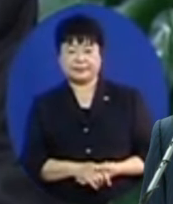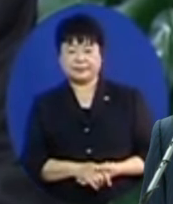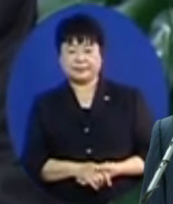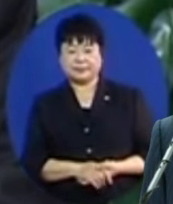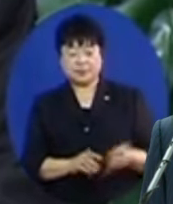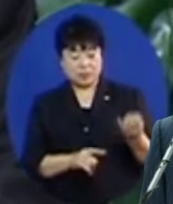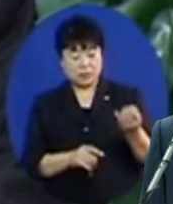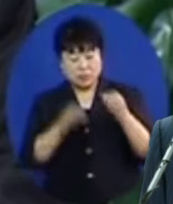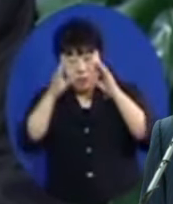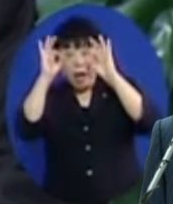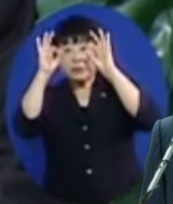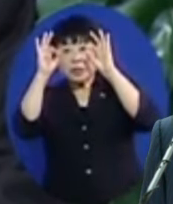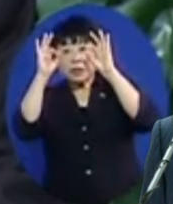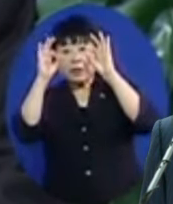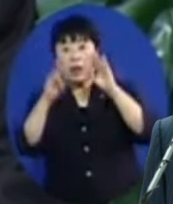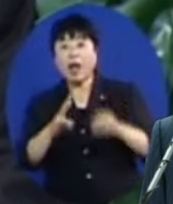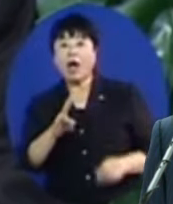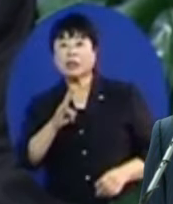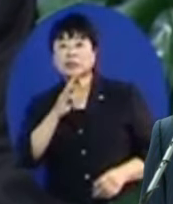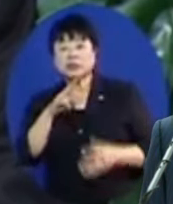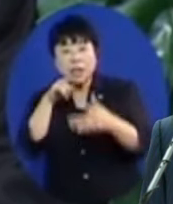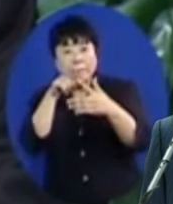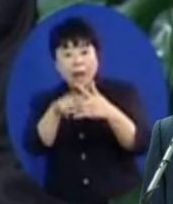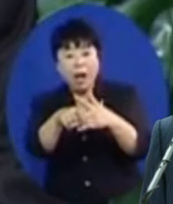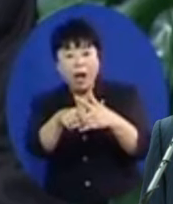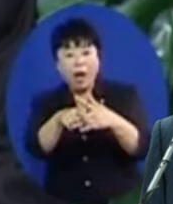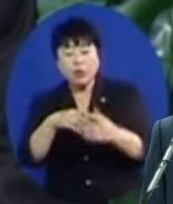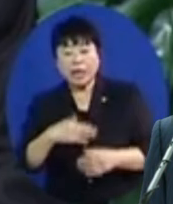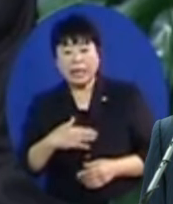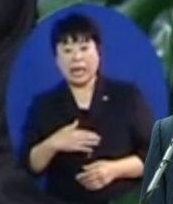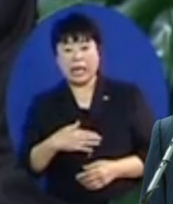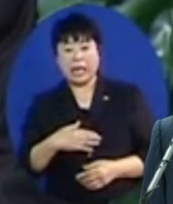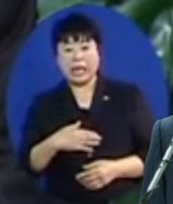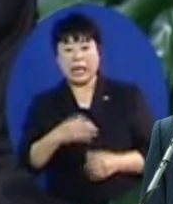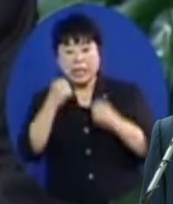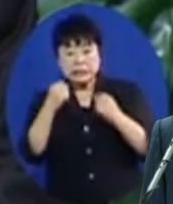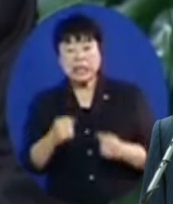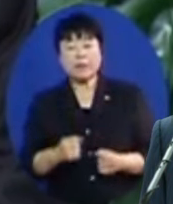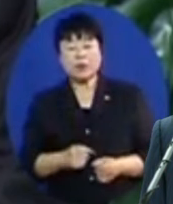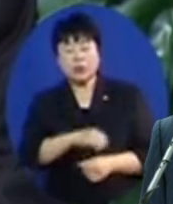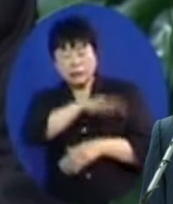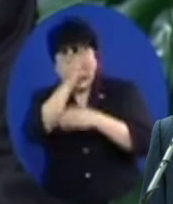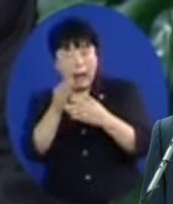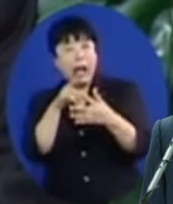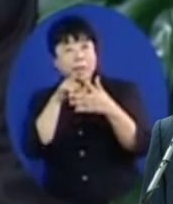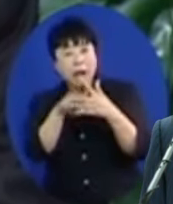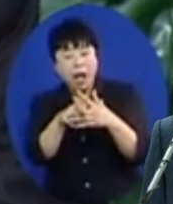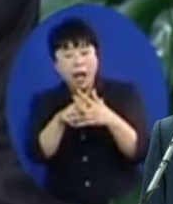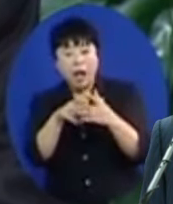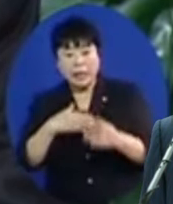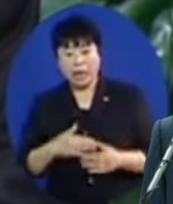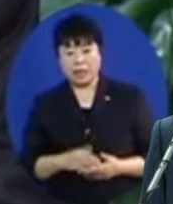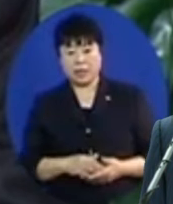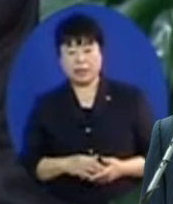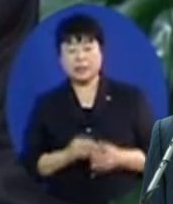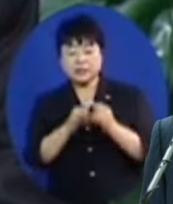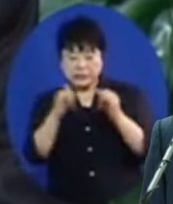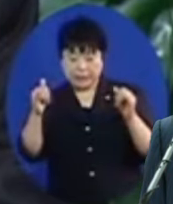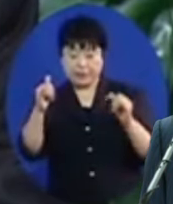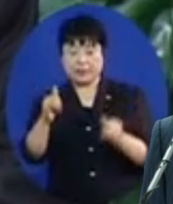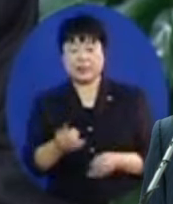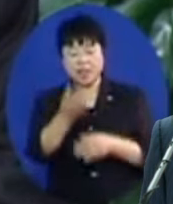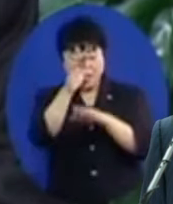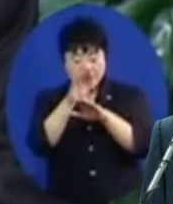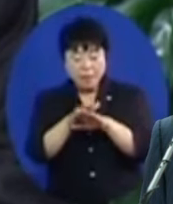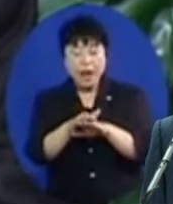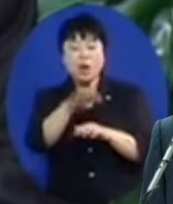오늘 크게 또 당신 집은 선지자군요. 내 삶을 낱낱이 다 알고 있는데요. 사람들은